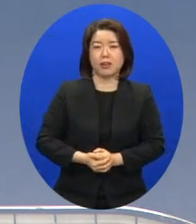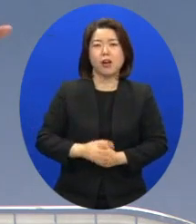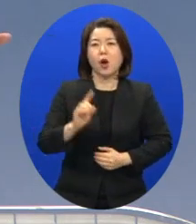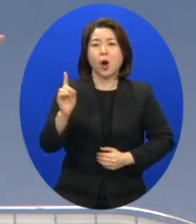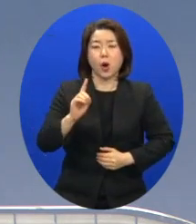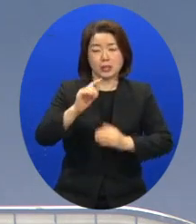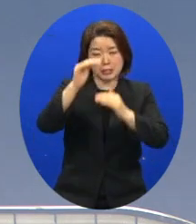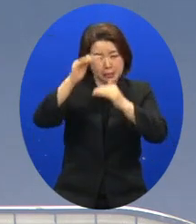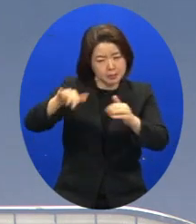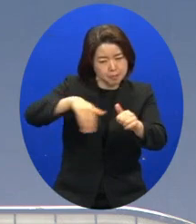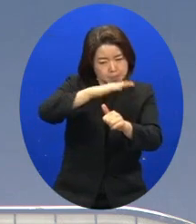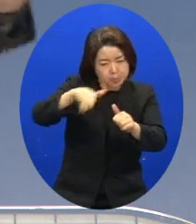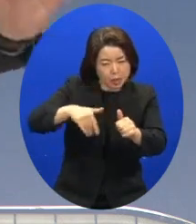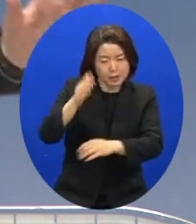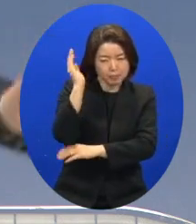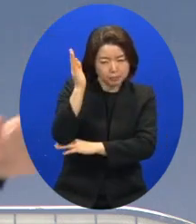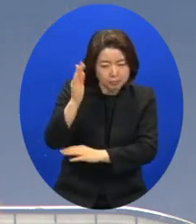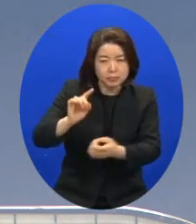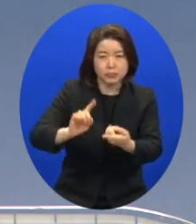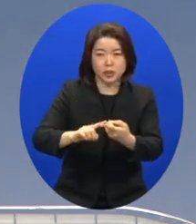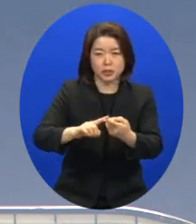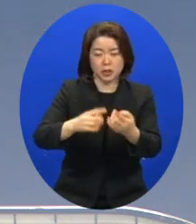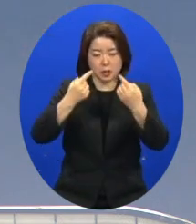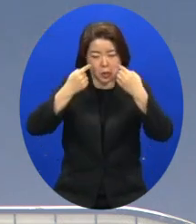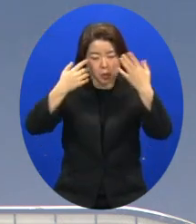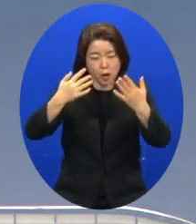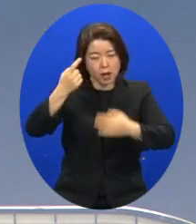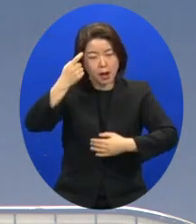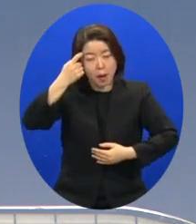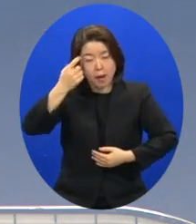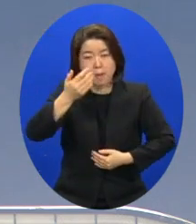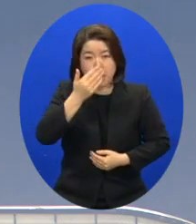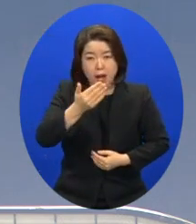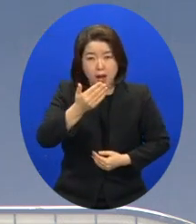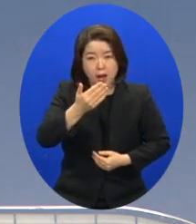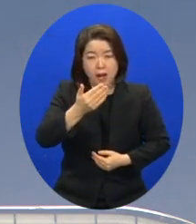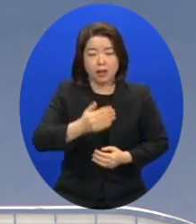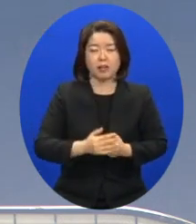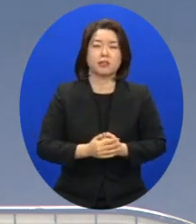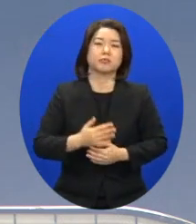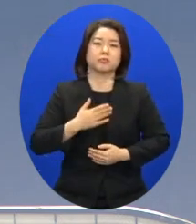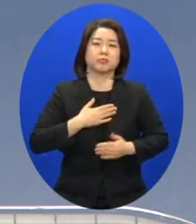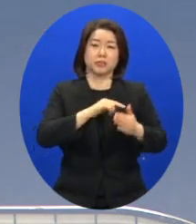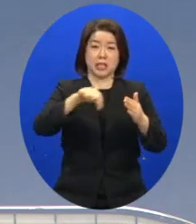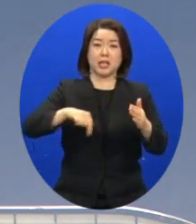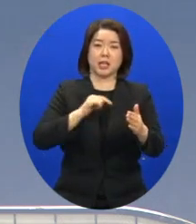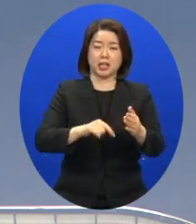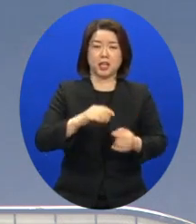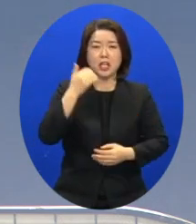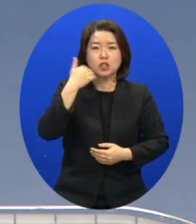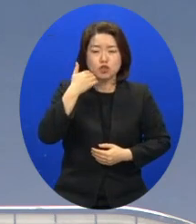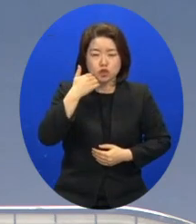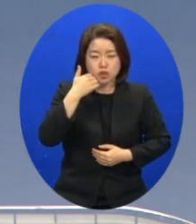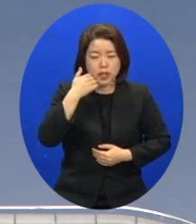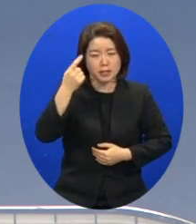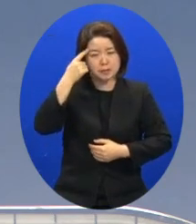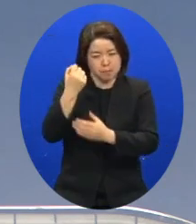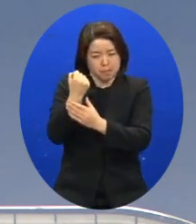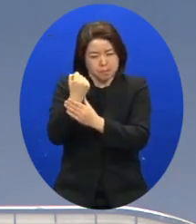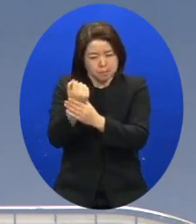사실 형편에 대해서 우리가 정확하게 볼 수 있습니까 우리 안에 누구나 자 편견이